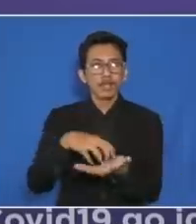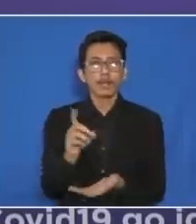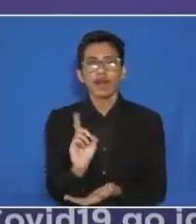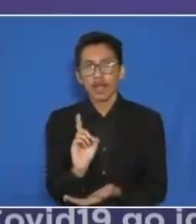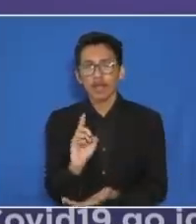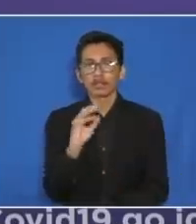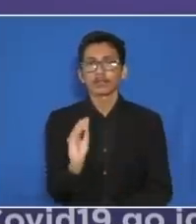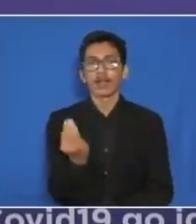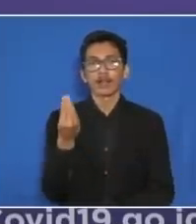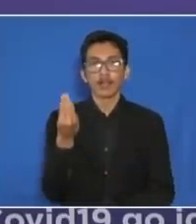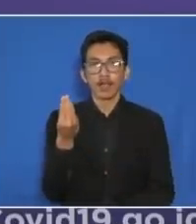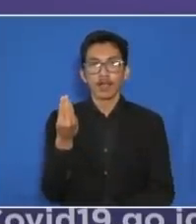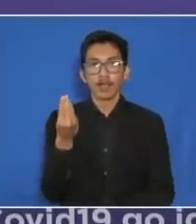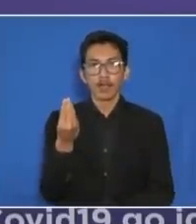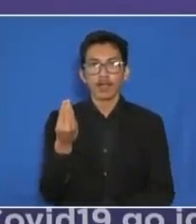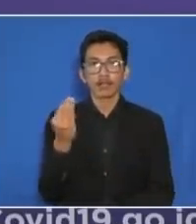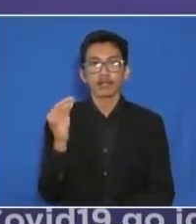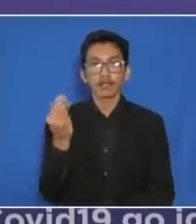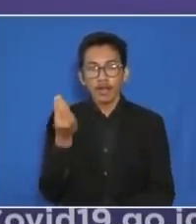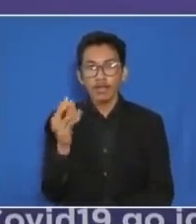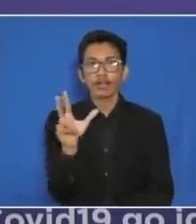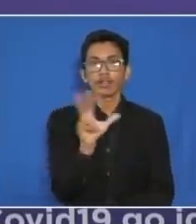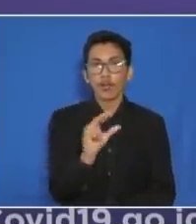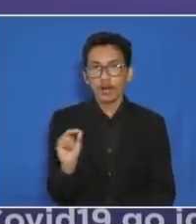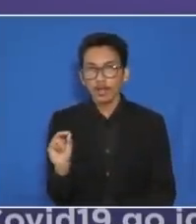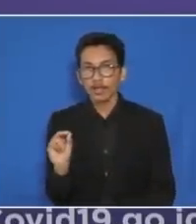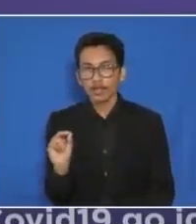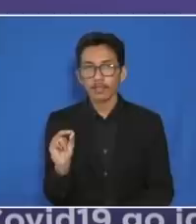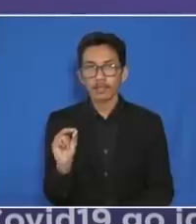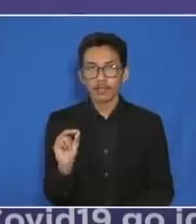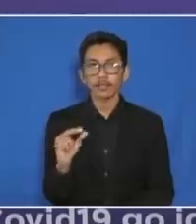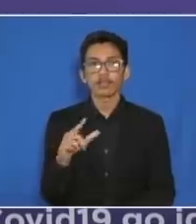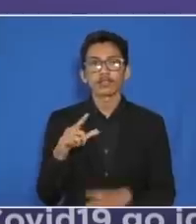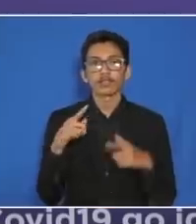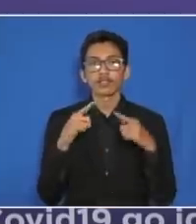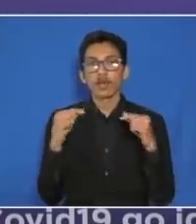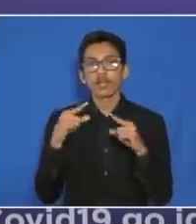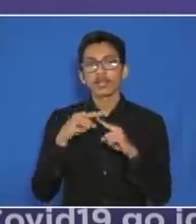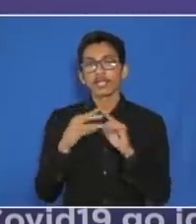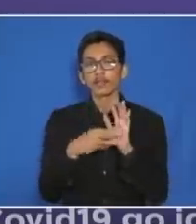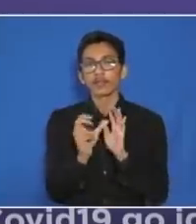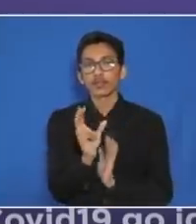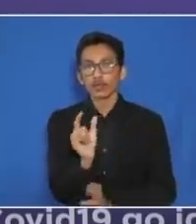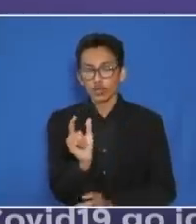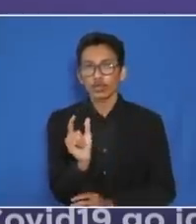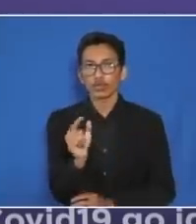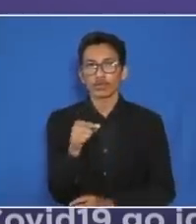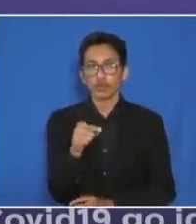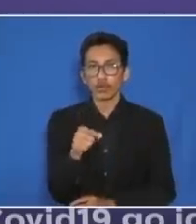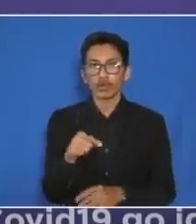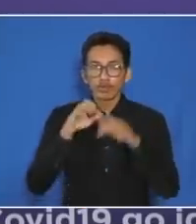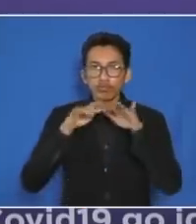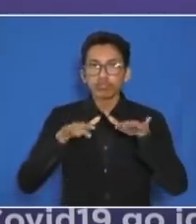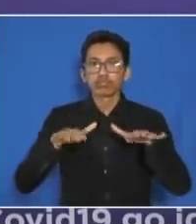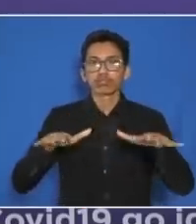DKI Jakarta Jawa Barat Jawa Timur Hai yang juga dengan meningkatnya